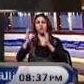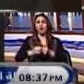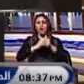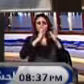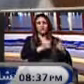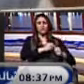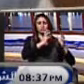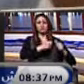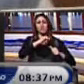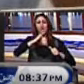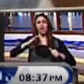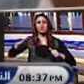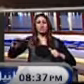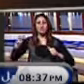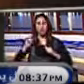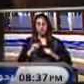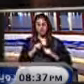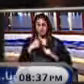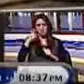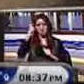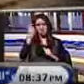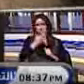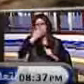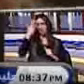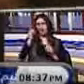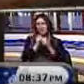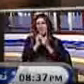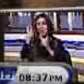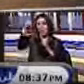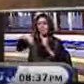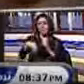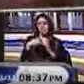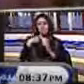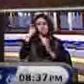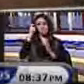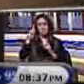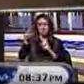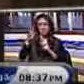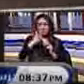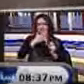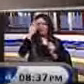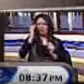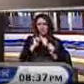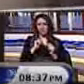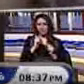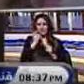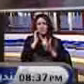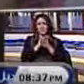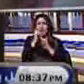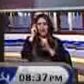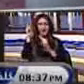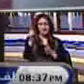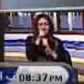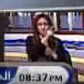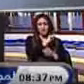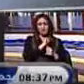ناس ساكنه، ناس غرب يعني ساكنه في المنطقه وكده، هم ومصاحبين ناس في البلد عندي.